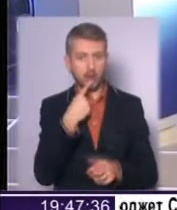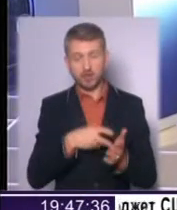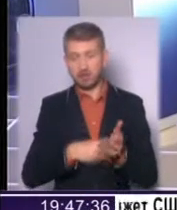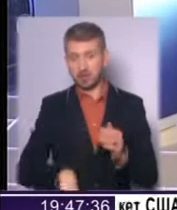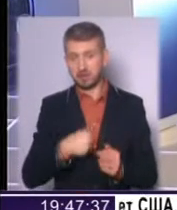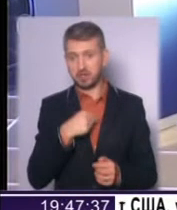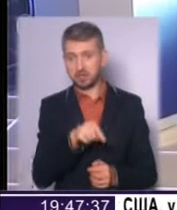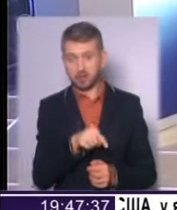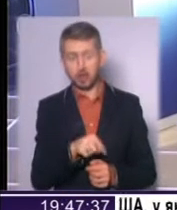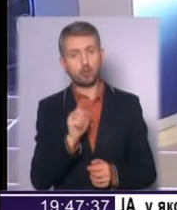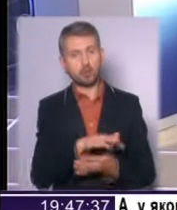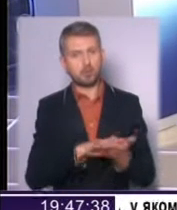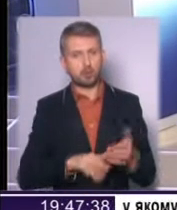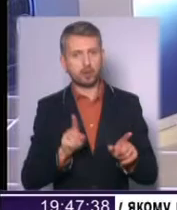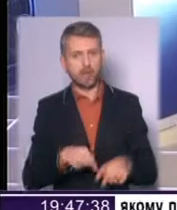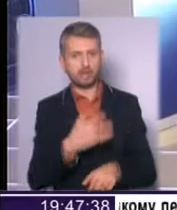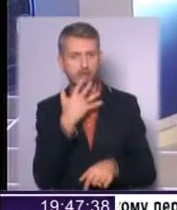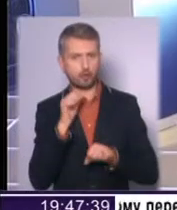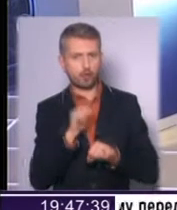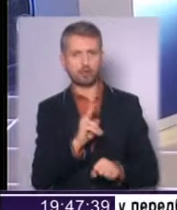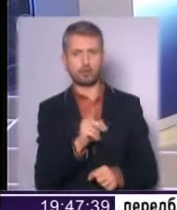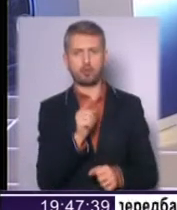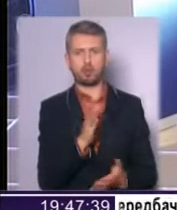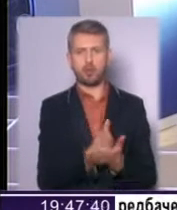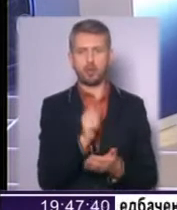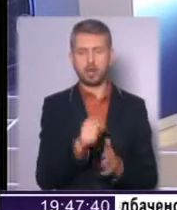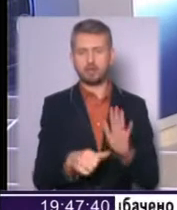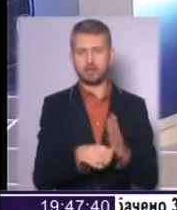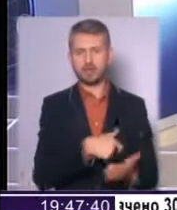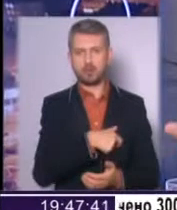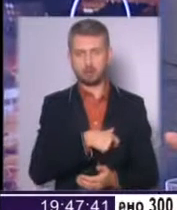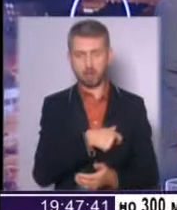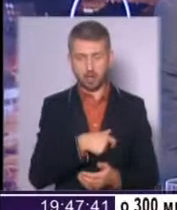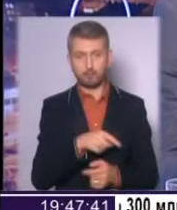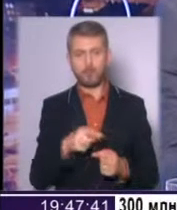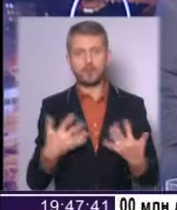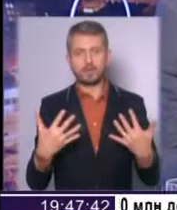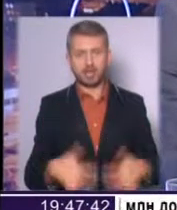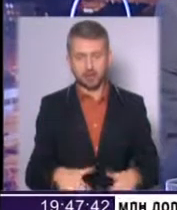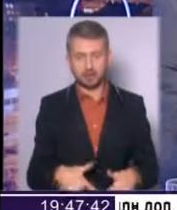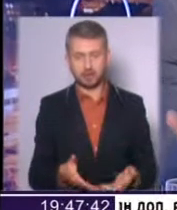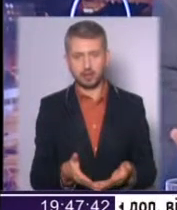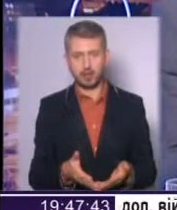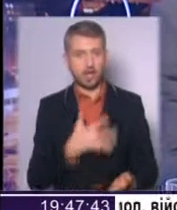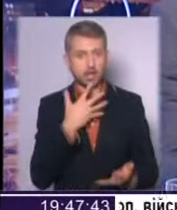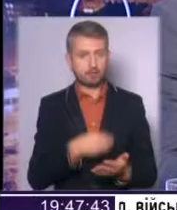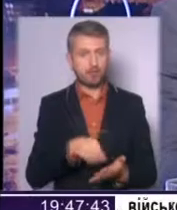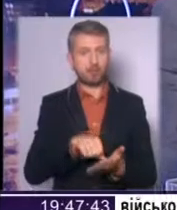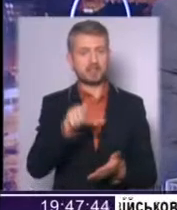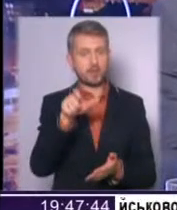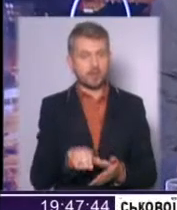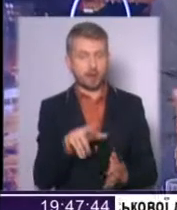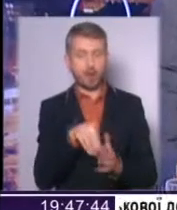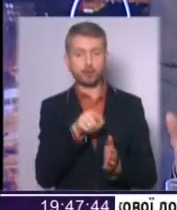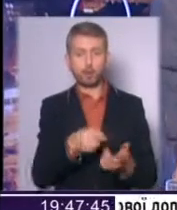і, наприклад, чи там розірвання угоди з Російською Федерацією, там через щодо транзиту російських військ через територію України. Це